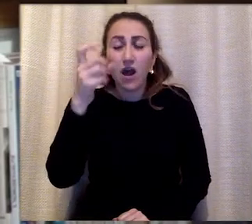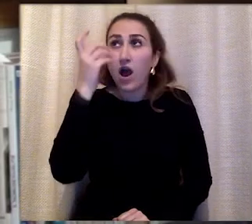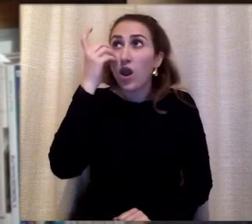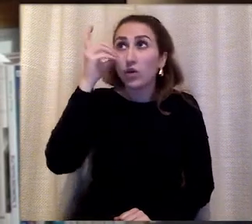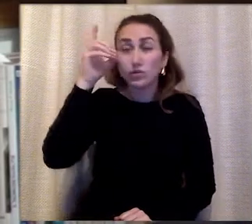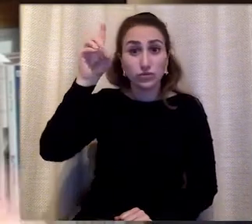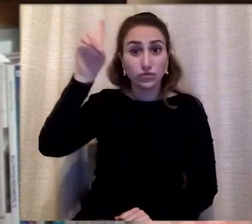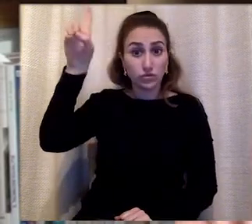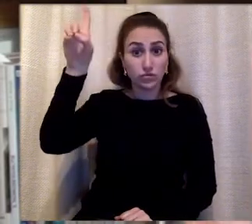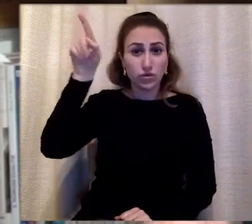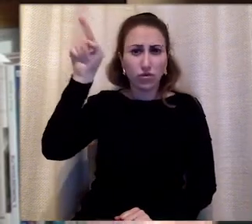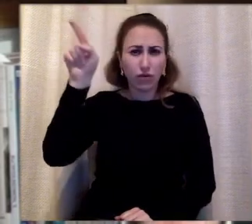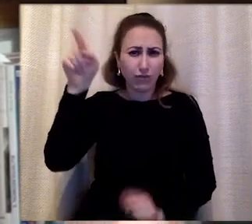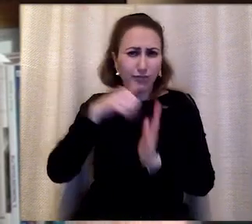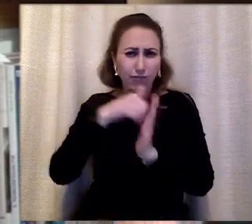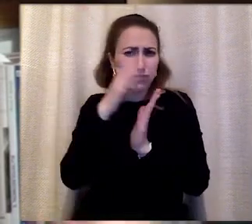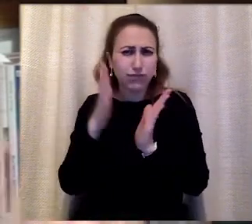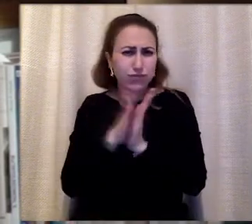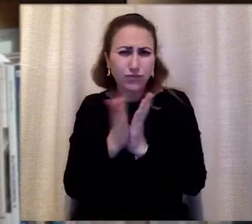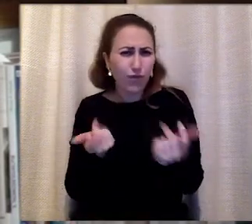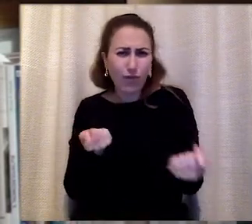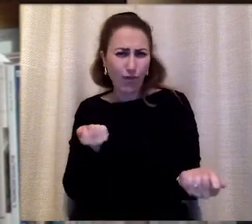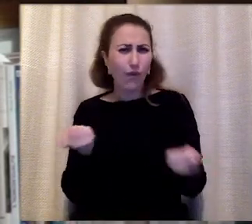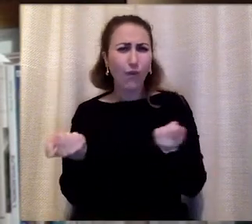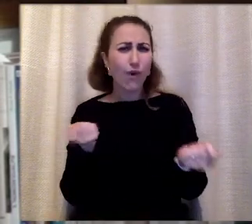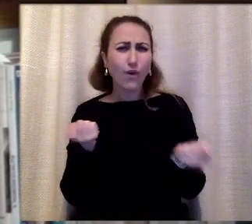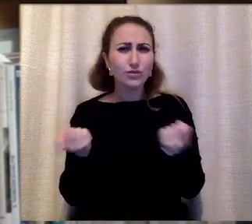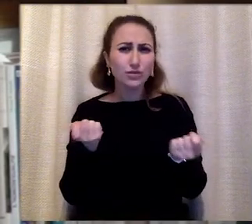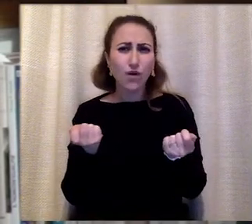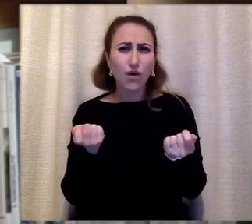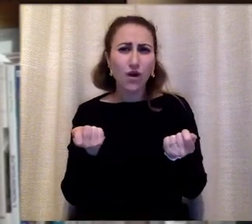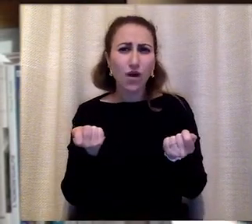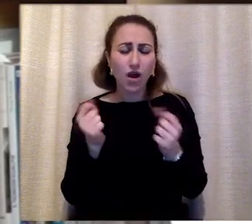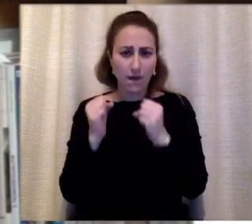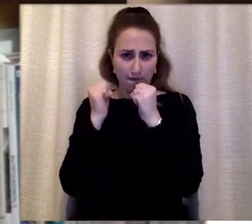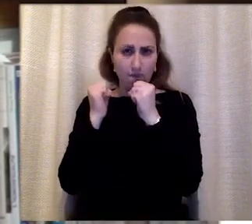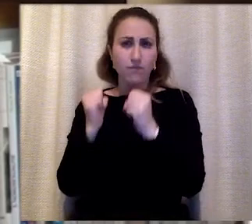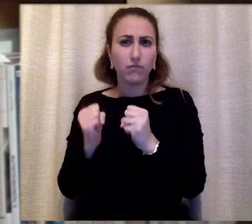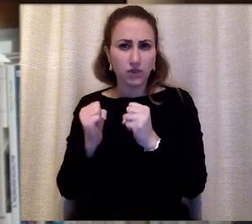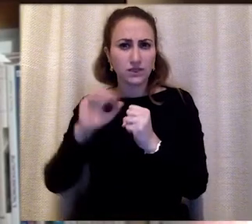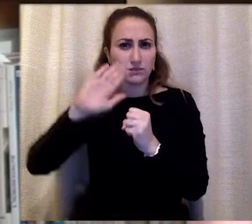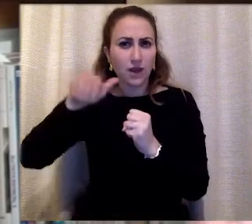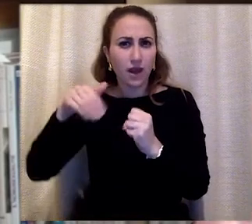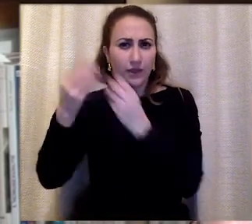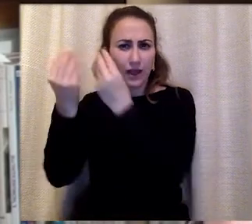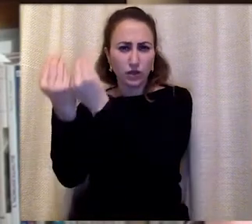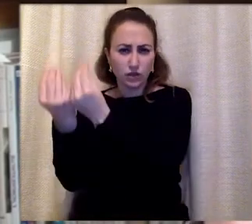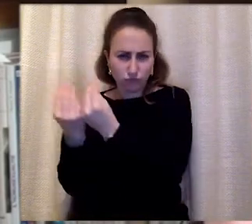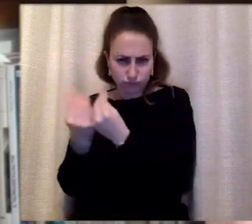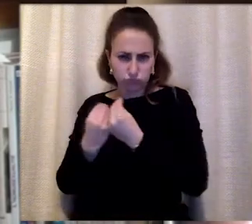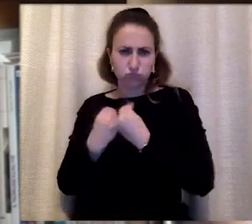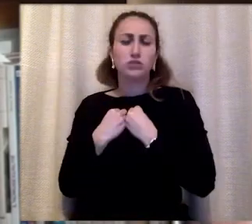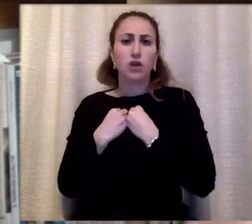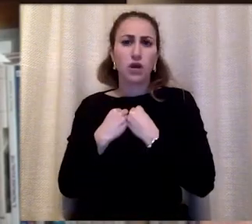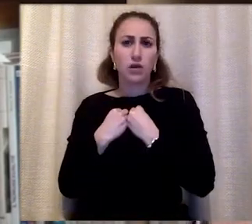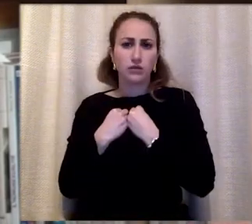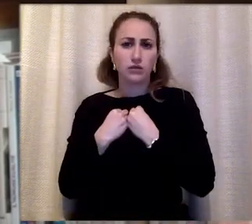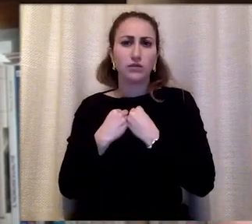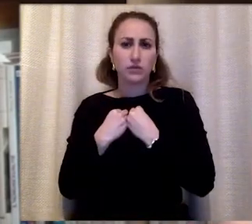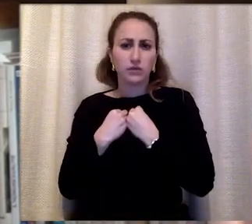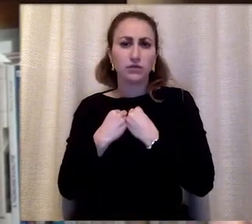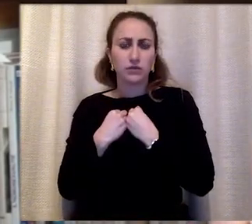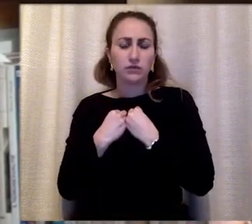qui fait que toutes choses concourent au bien de ceux qu'il aime a prévu que dans ces